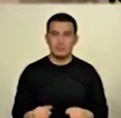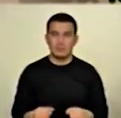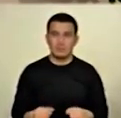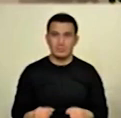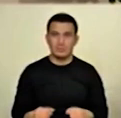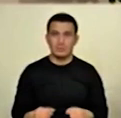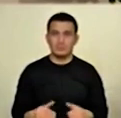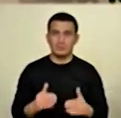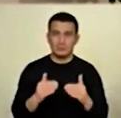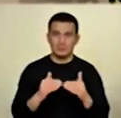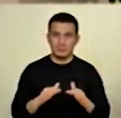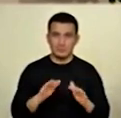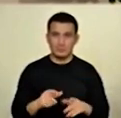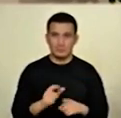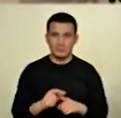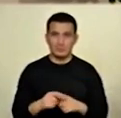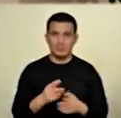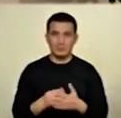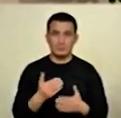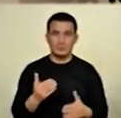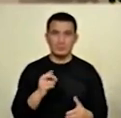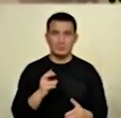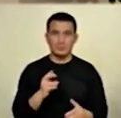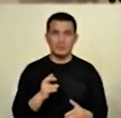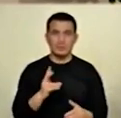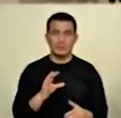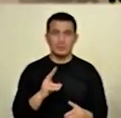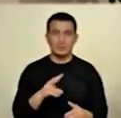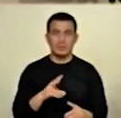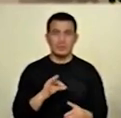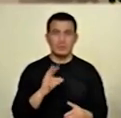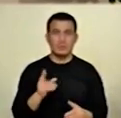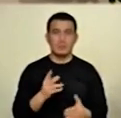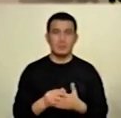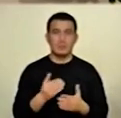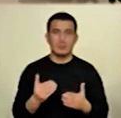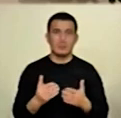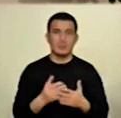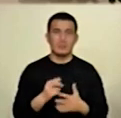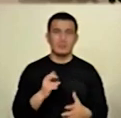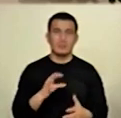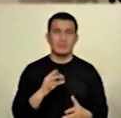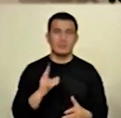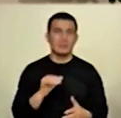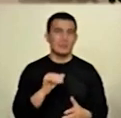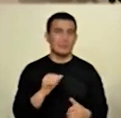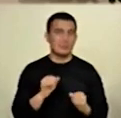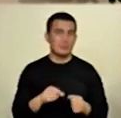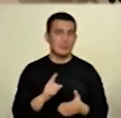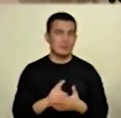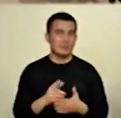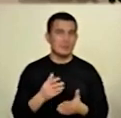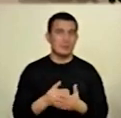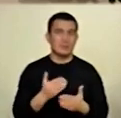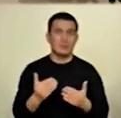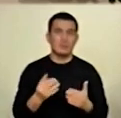Xo'p, pastki qismiga qaraydigan bo'lsak, pastki qismda blog veb sahifamiz nomi blog bo'lgandan so'ng sizning blogingiz bo'ladi. Aynan shu blogda turli xil